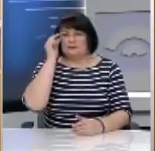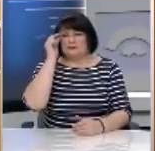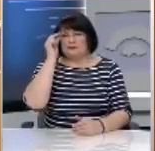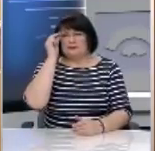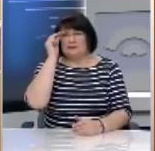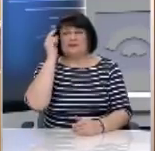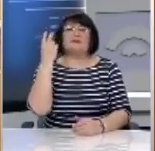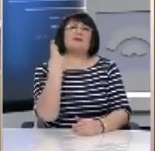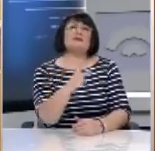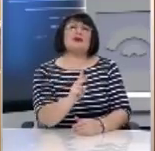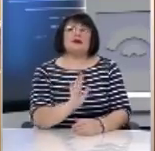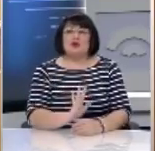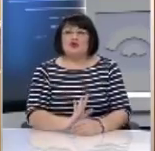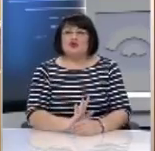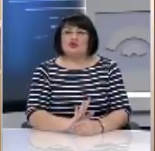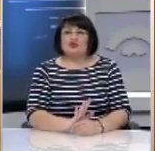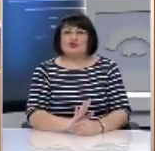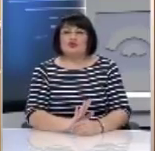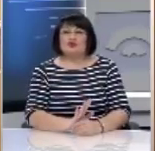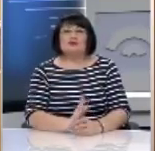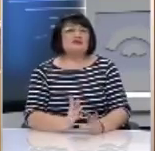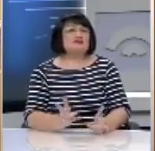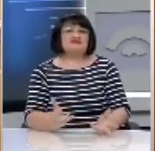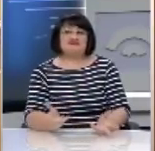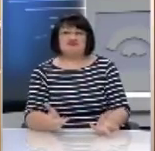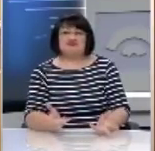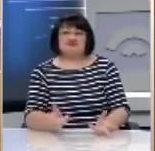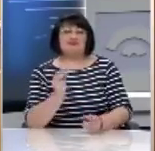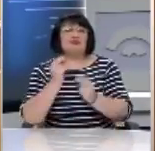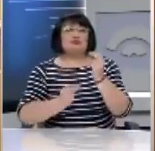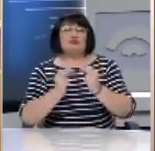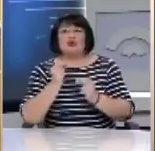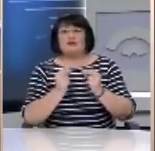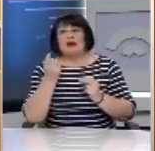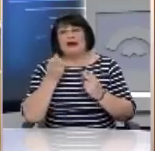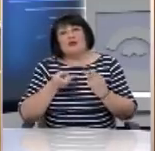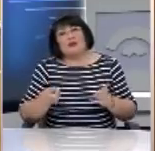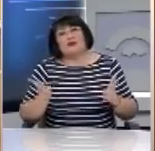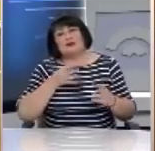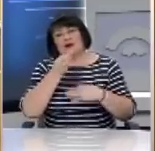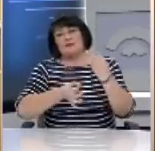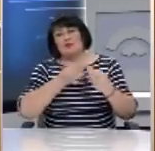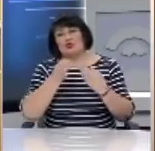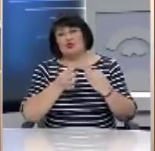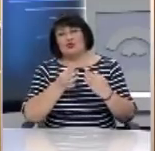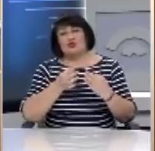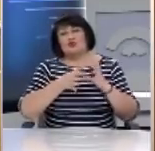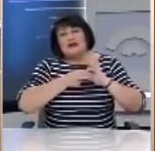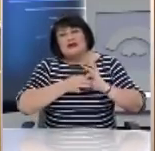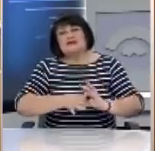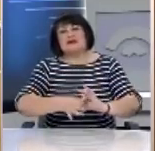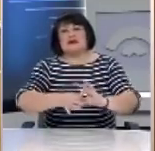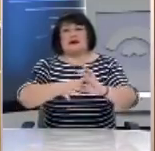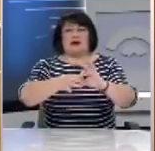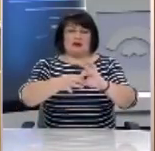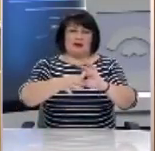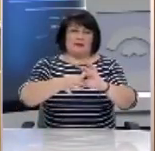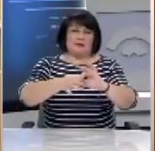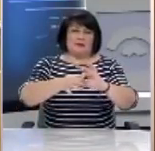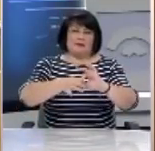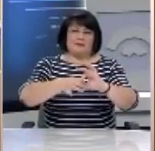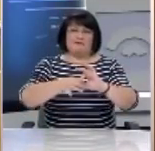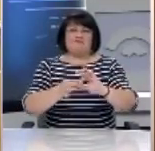δικό σας. Το πρόβλημα όμως, επιτρέψτε μου, είναι ότι συνεχίζετε